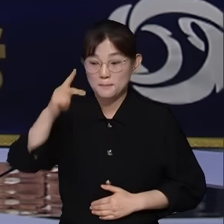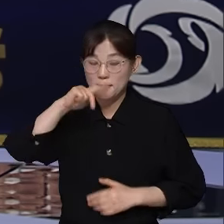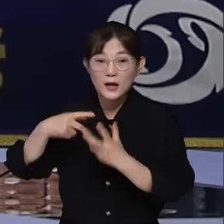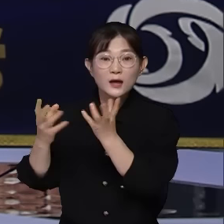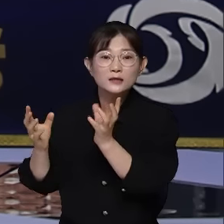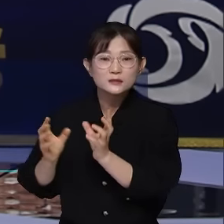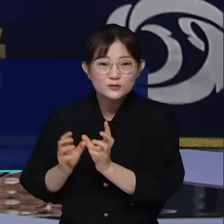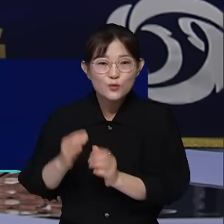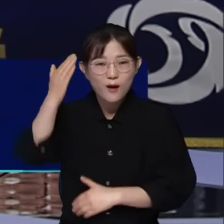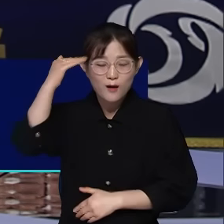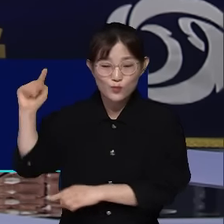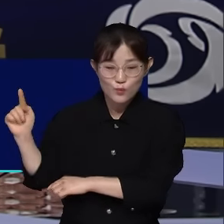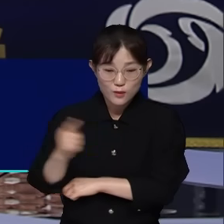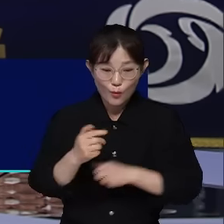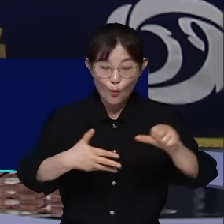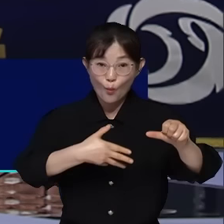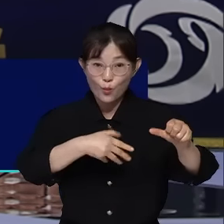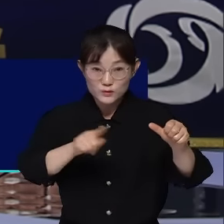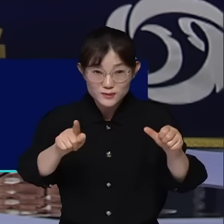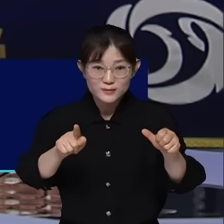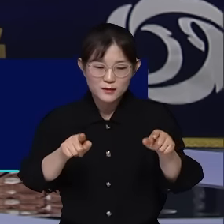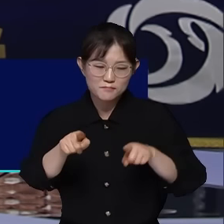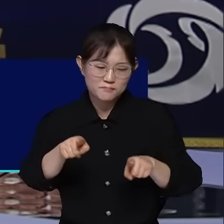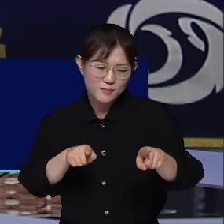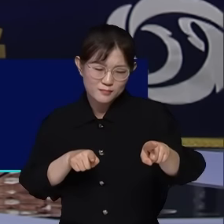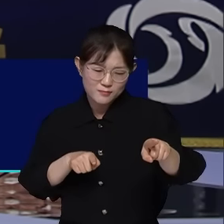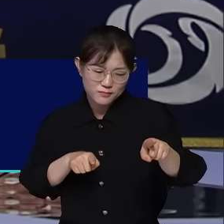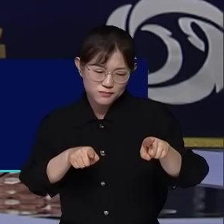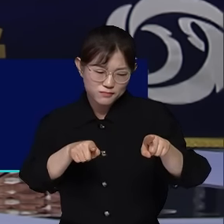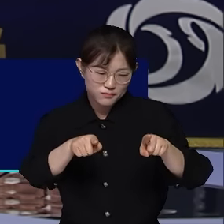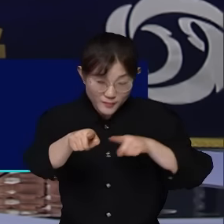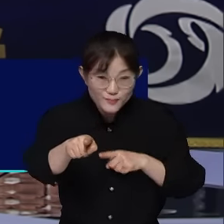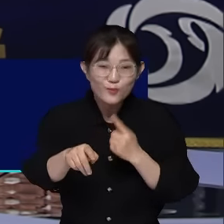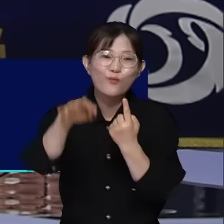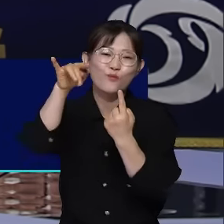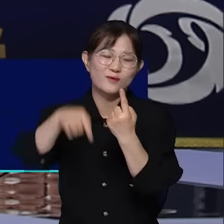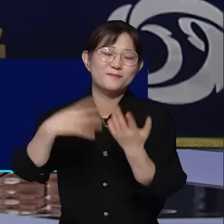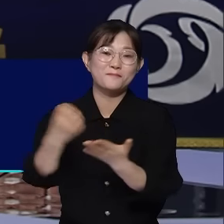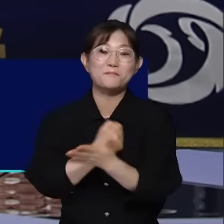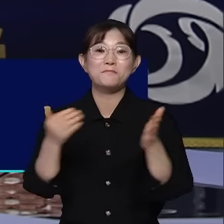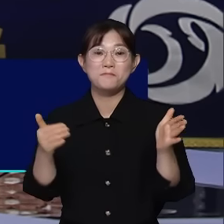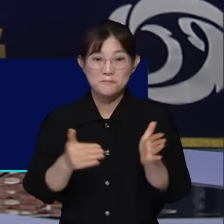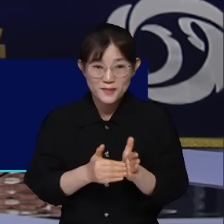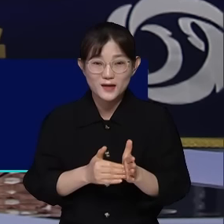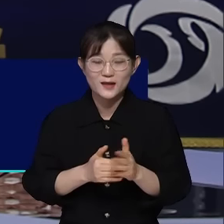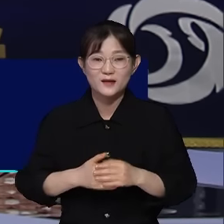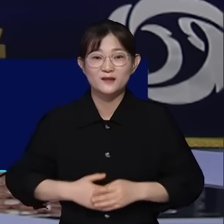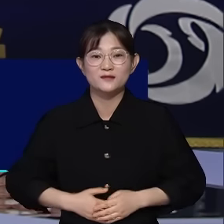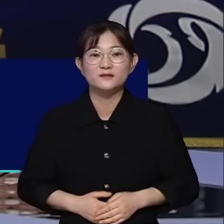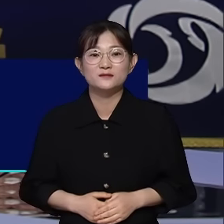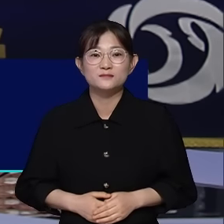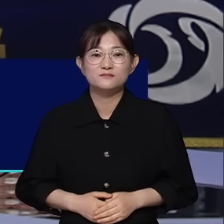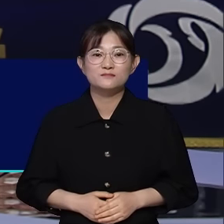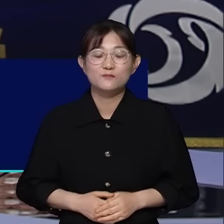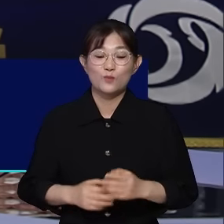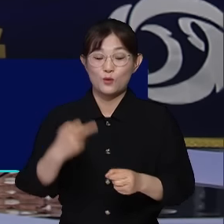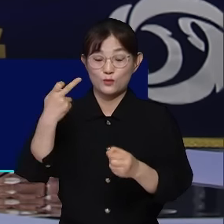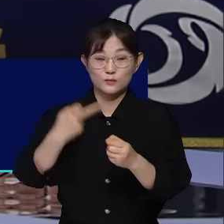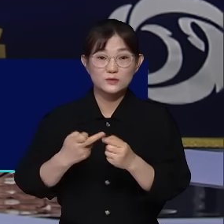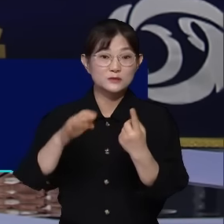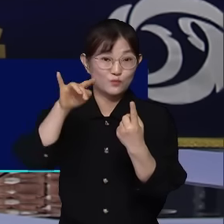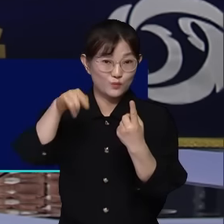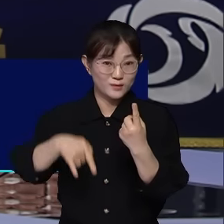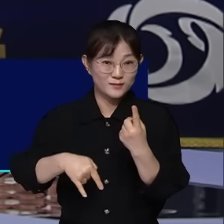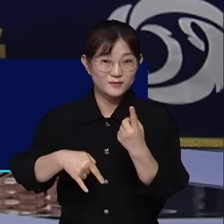기아 타이거즈가 한국 시리즈 5차전을 역전승하며 통합 우승을 확정지었습니다. 불패 신화를 이어갔고 통산